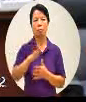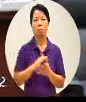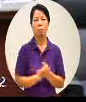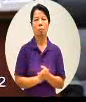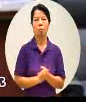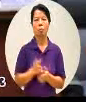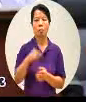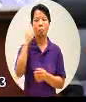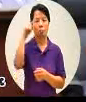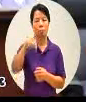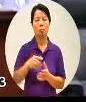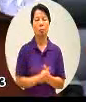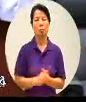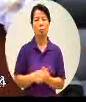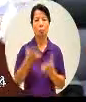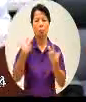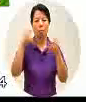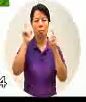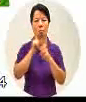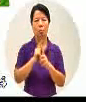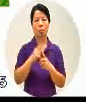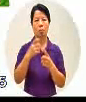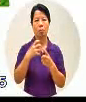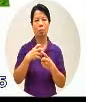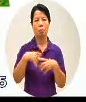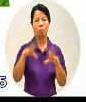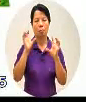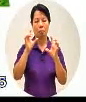你认为这个狮子老板啊要裁员谁？